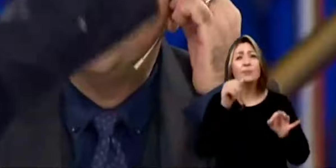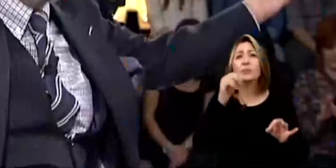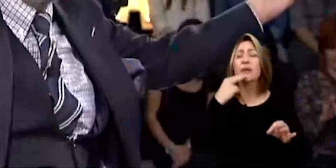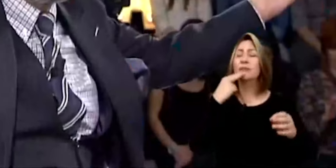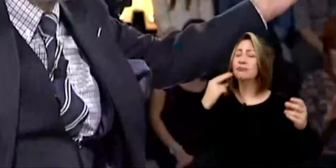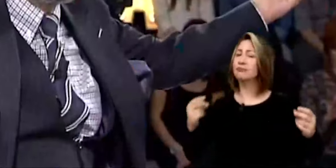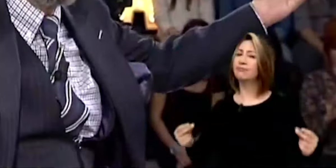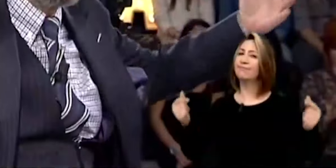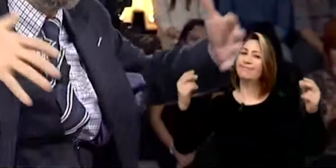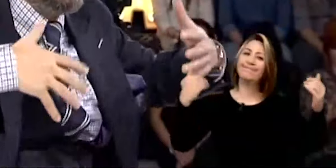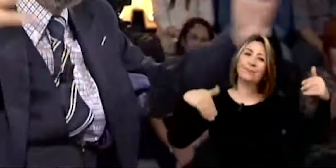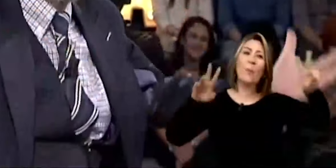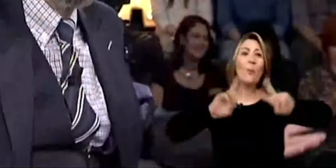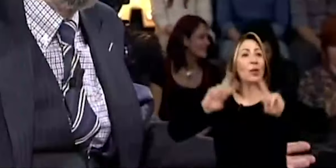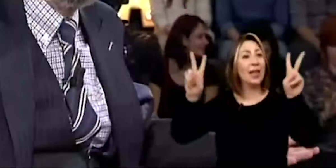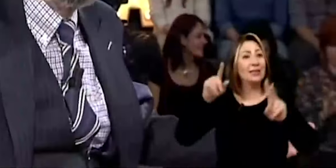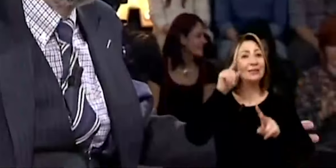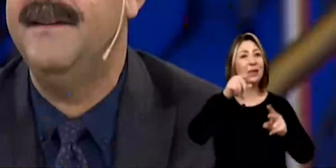orada modern bir dans yapıyor ve sen